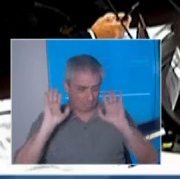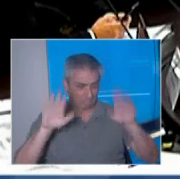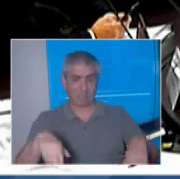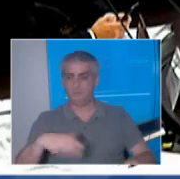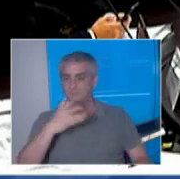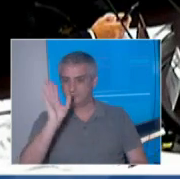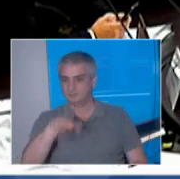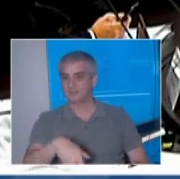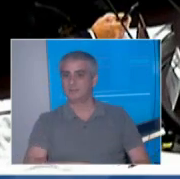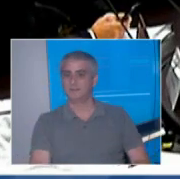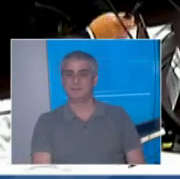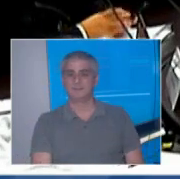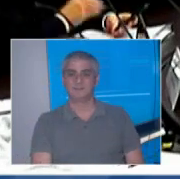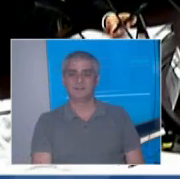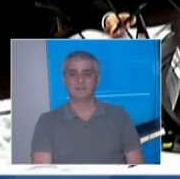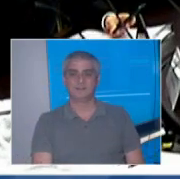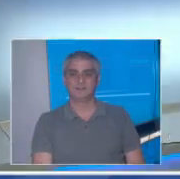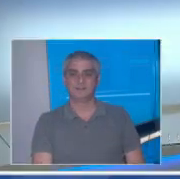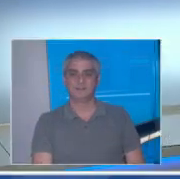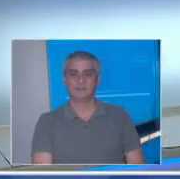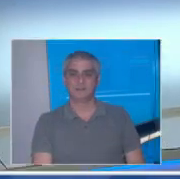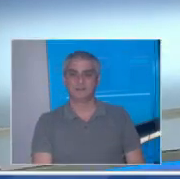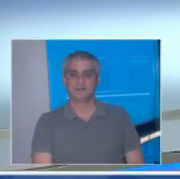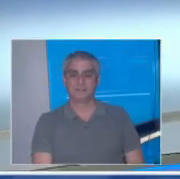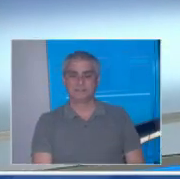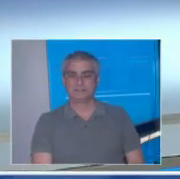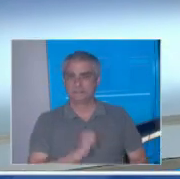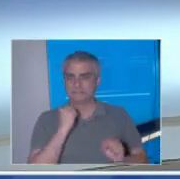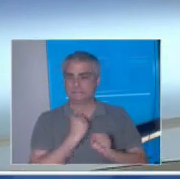אז כל הדברים האלה, בושה. אאוץ'.